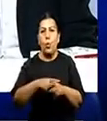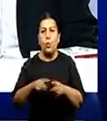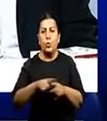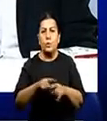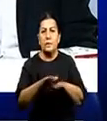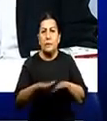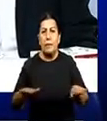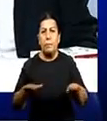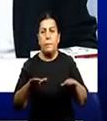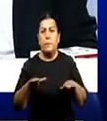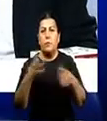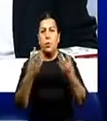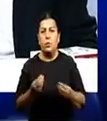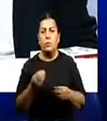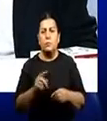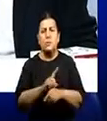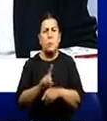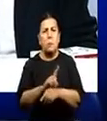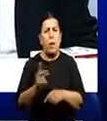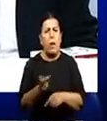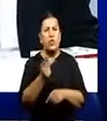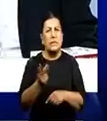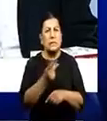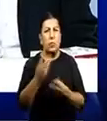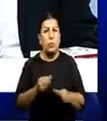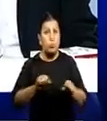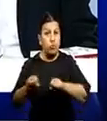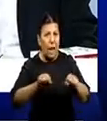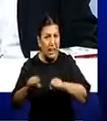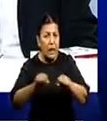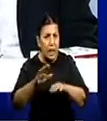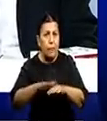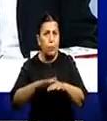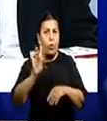olduğunu zaman zaman kaçırdığımızı düşünüyorum. Yani eğer mücadele